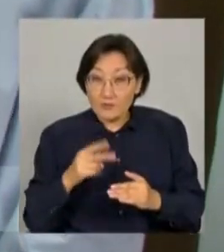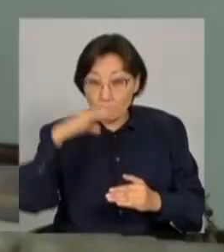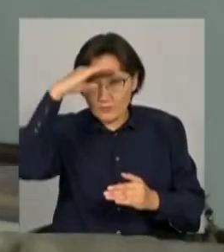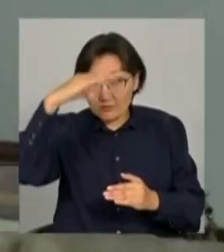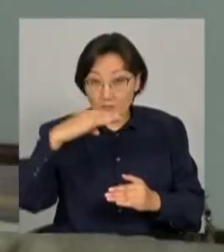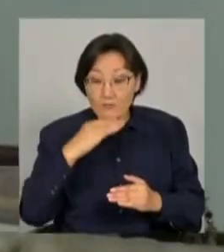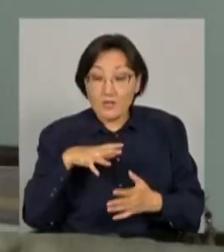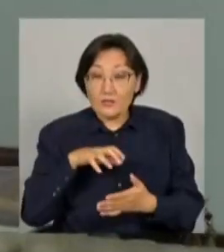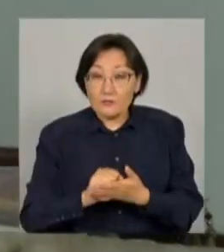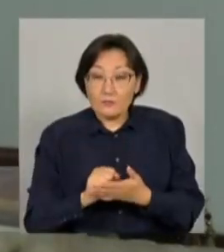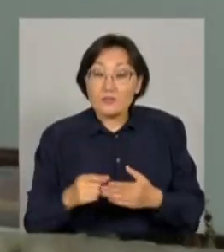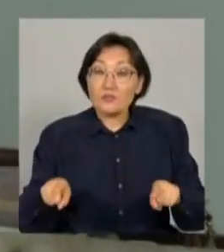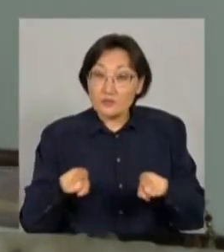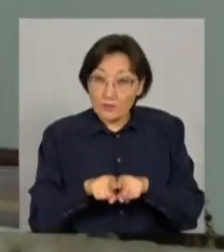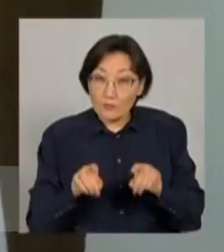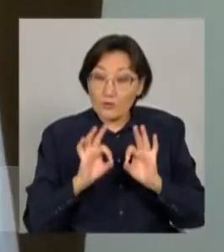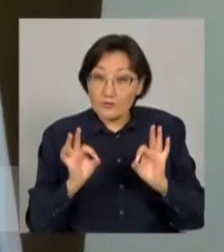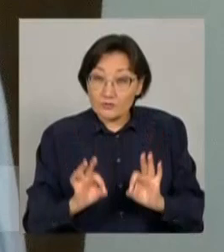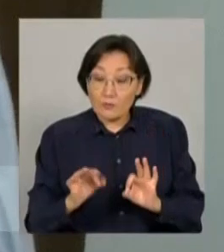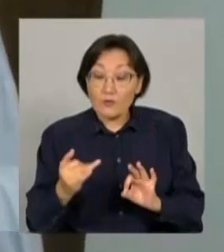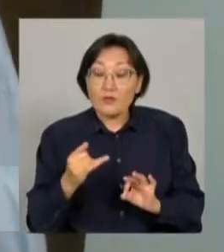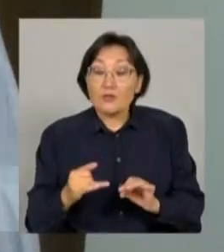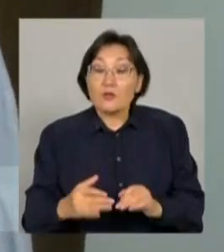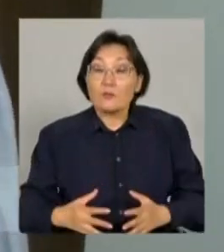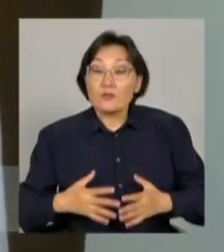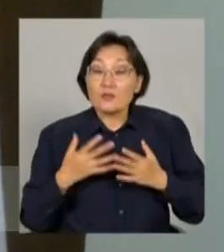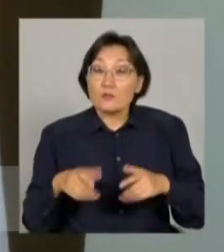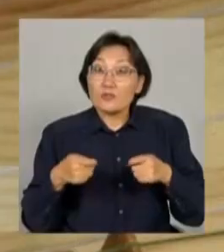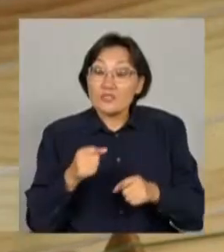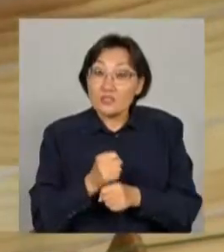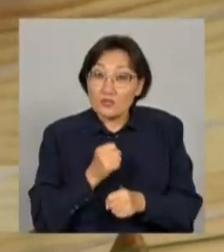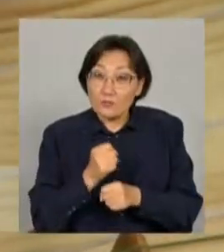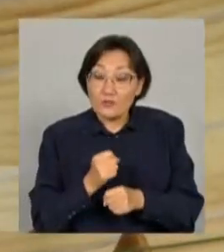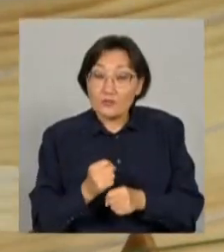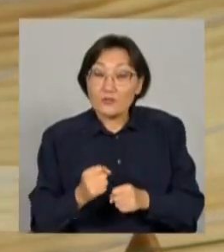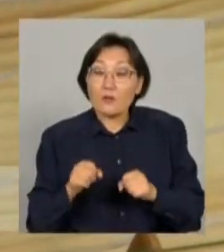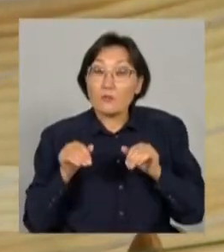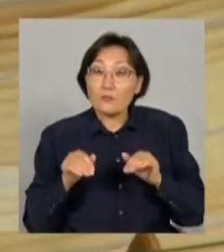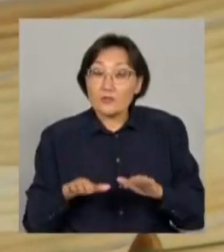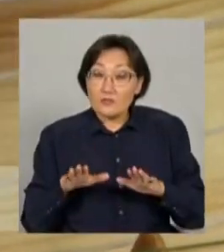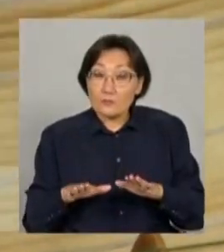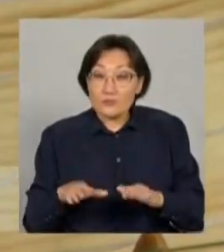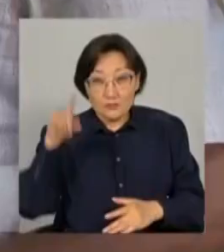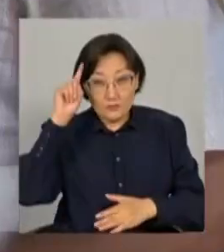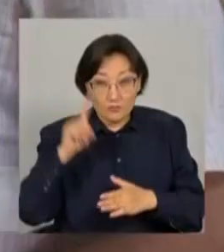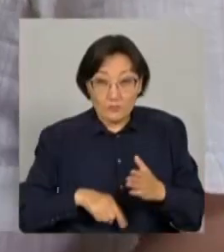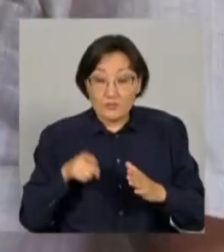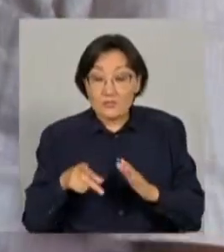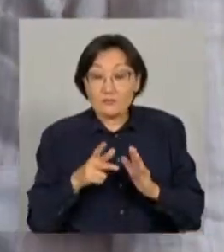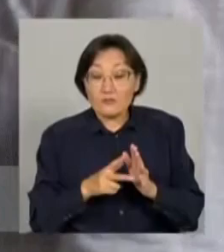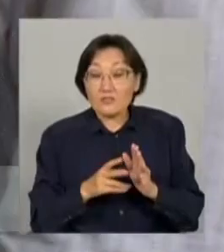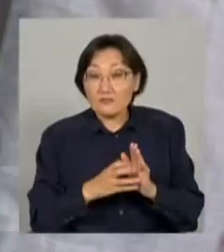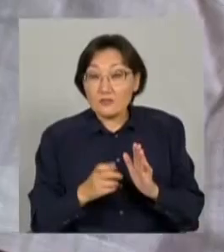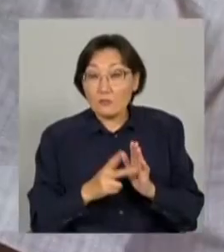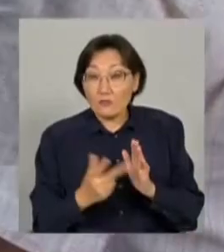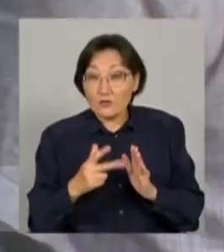который занимался ремеслом. Говорит, что тогда-то и вдохновился создавать инструменты. Но в правильности своего решения он убедился в 1983-м,